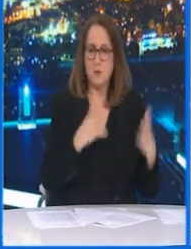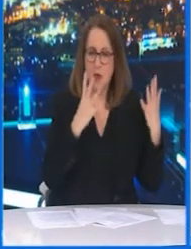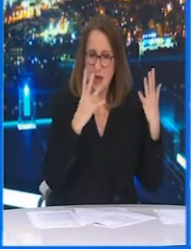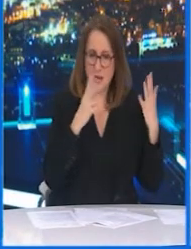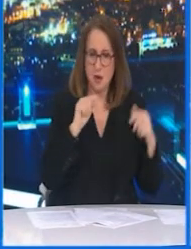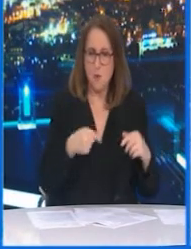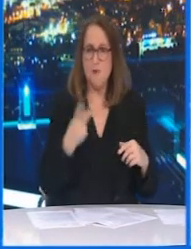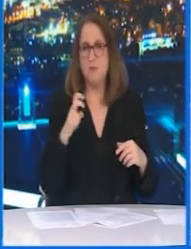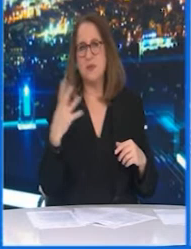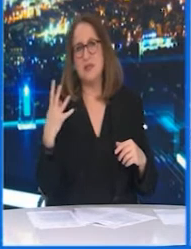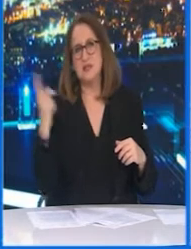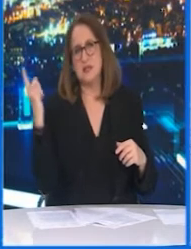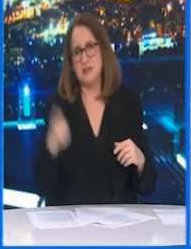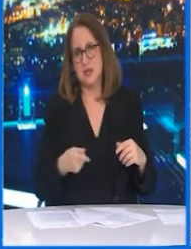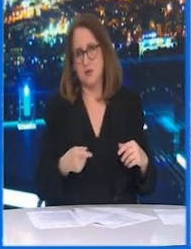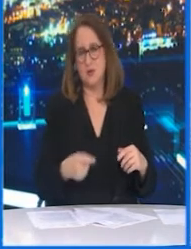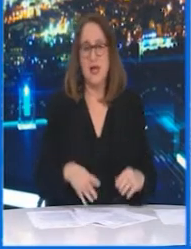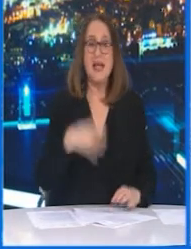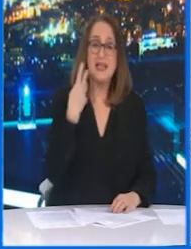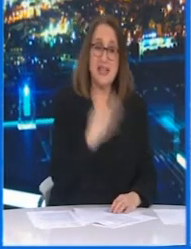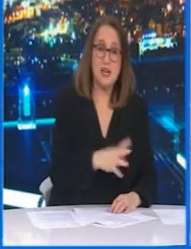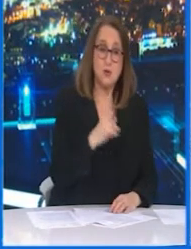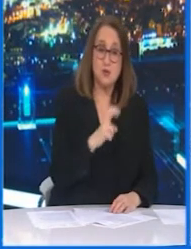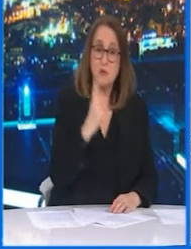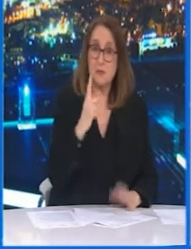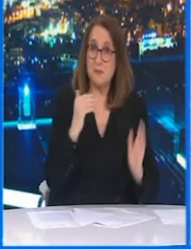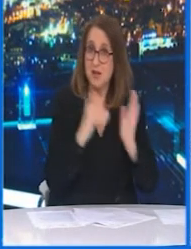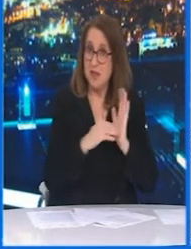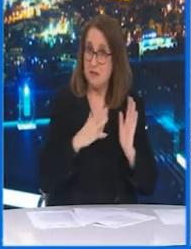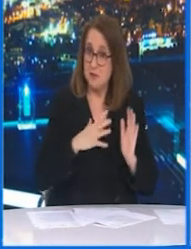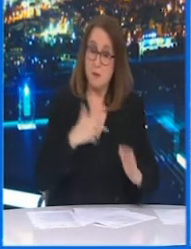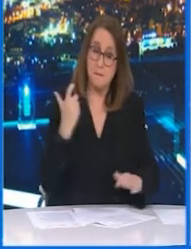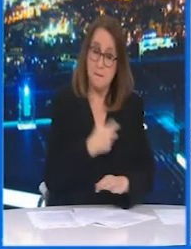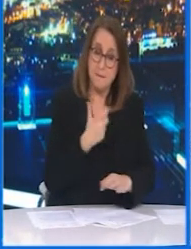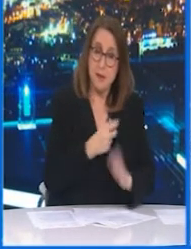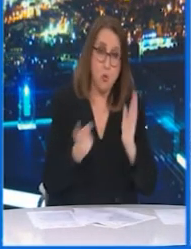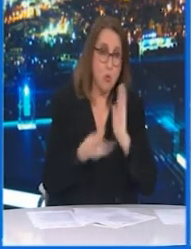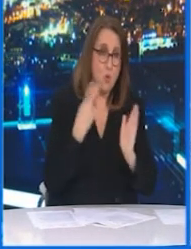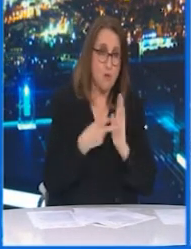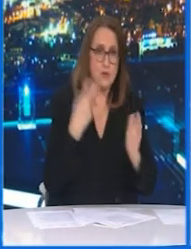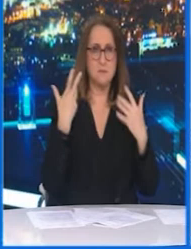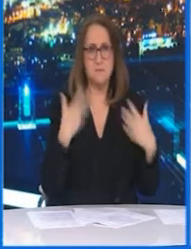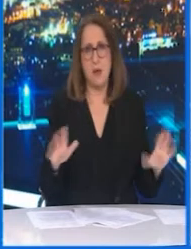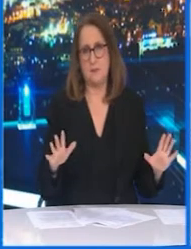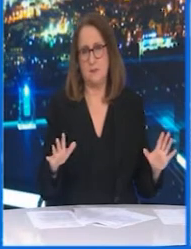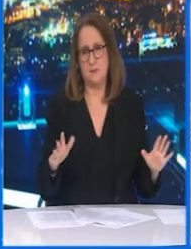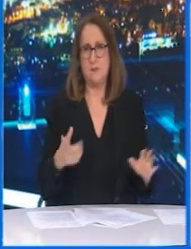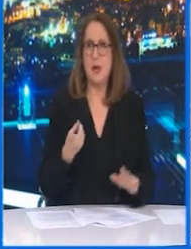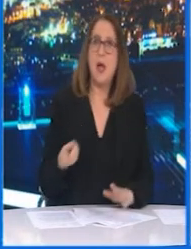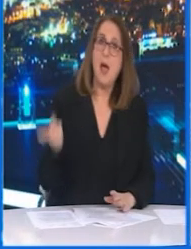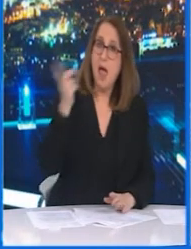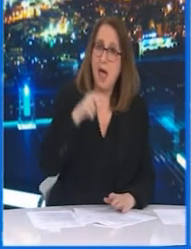και 471.000 συμπολίτες μας έχουν εμβολιαστεί και με τις δύο δόσεις. Αύριο μέχρι το